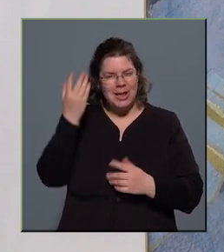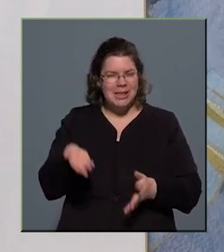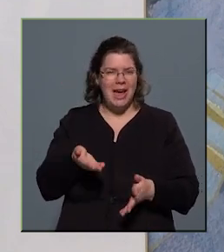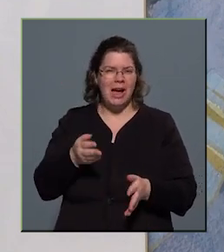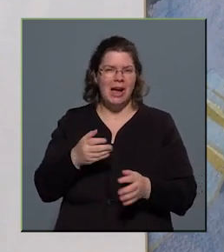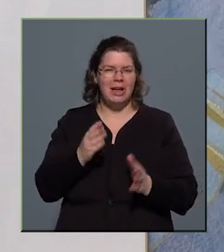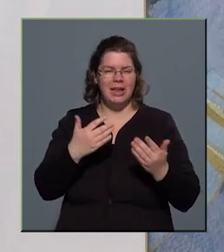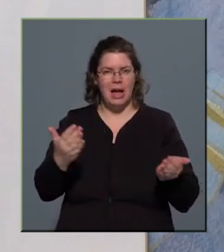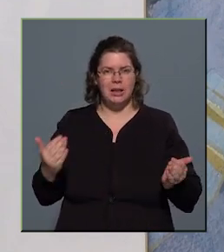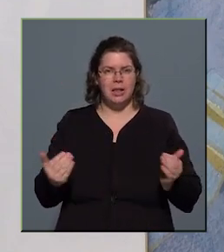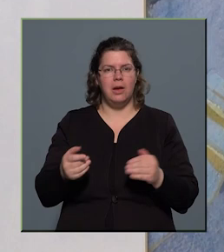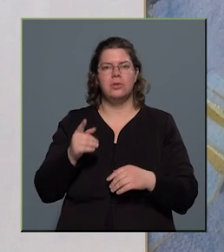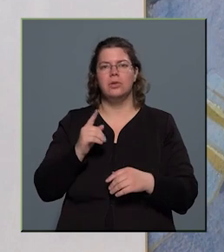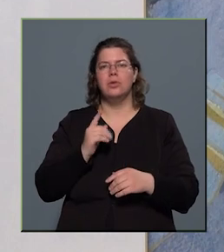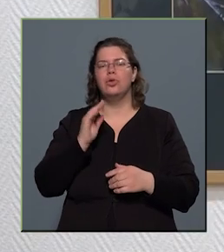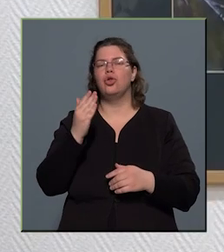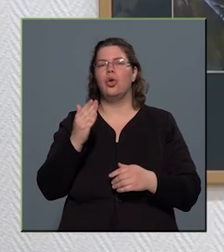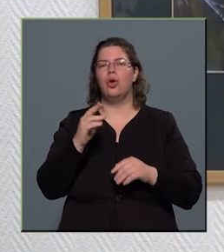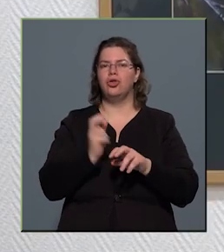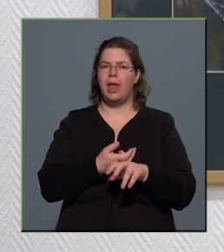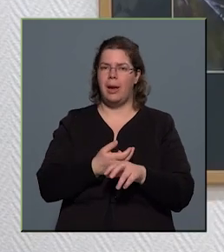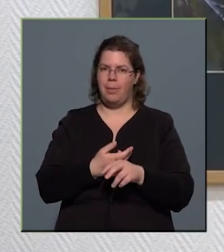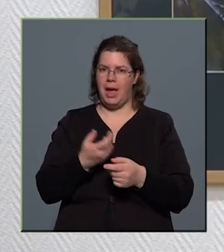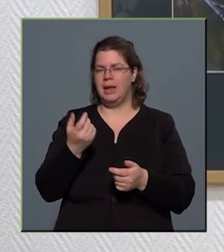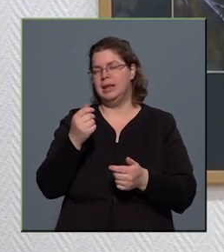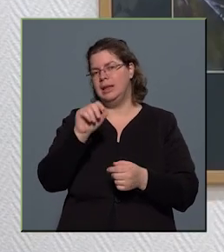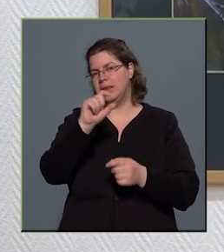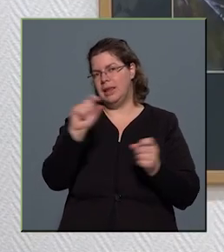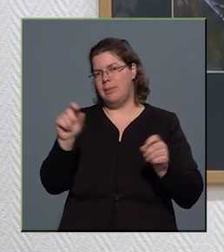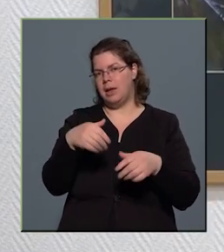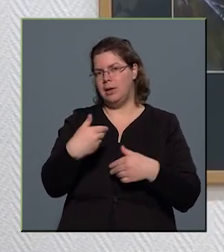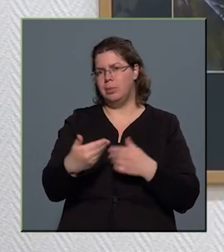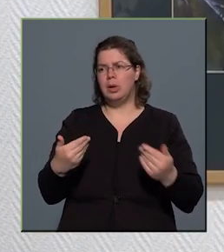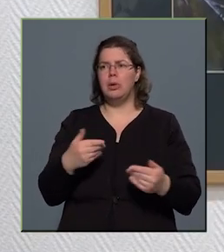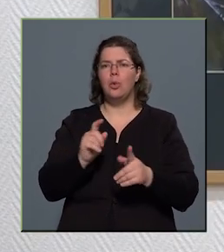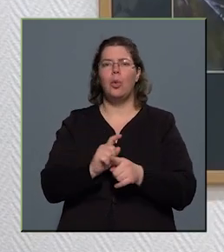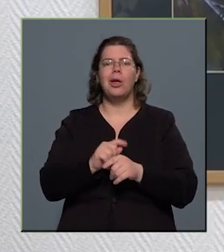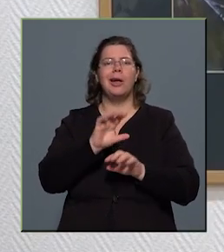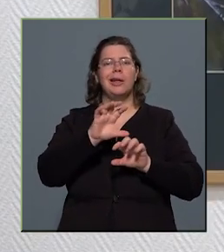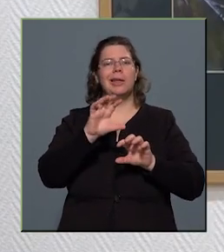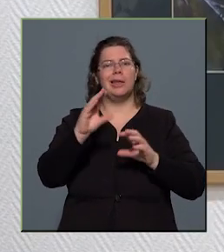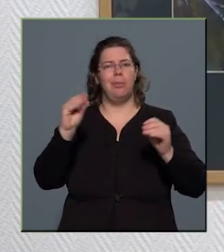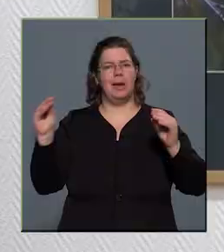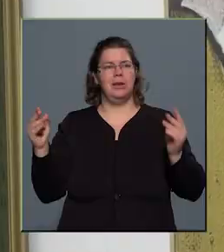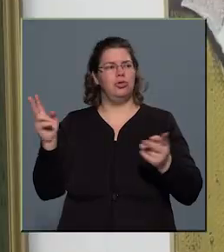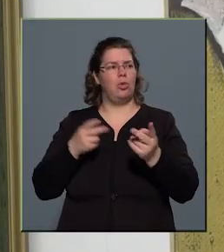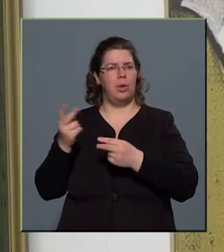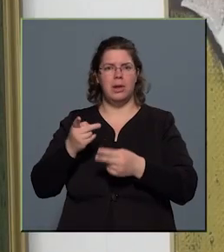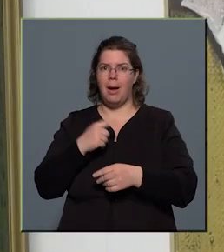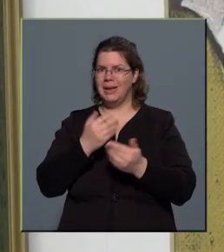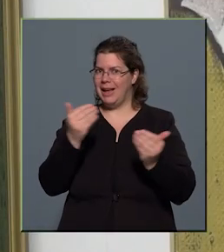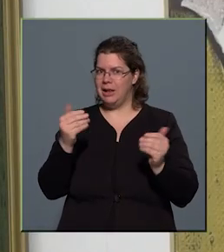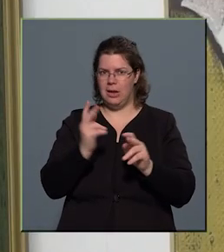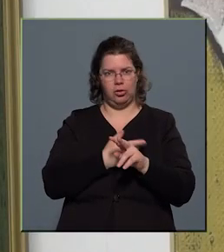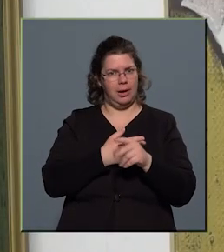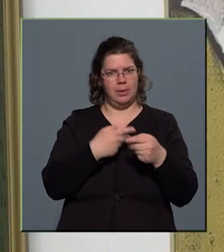hogy Tükörcserepek címet kapta, de egy olyan válogatás, amire olyan képeket is hoztam, amit kiállításokra nem szoktam